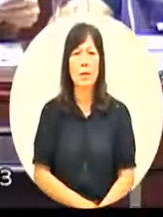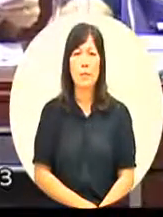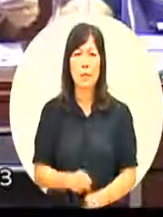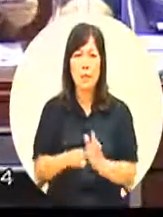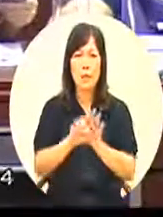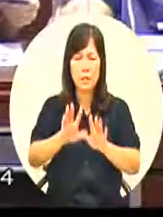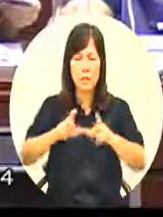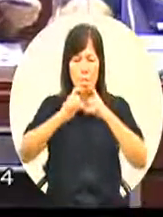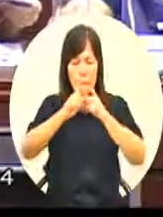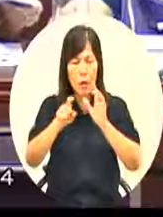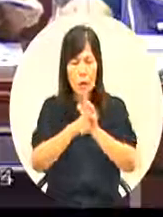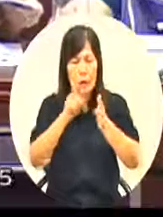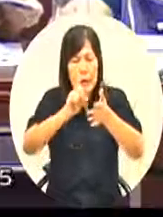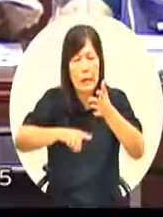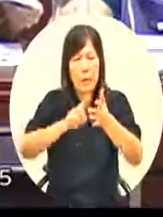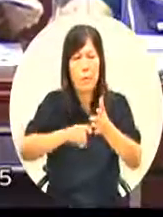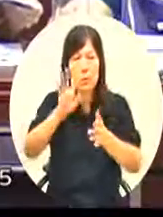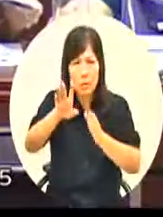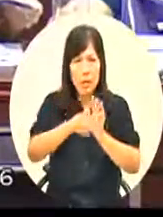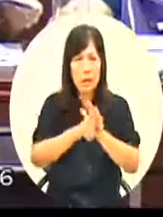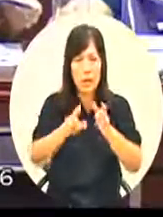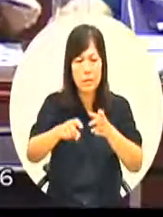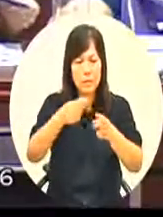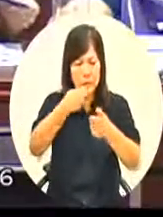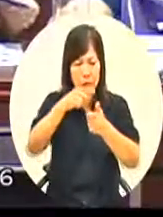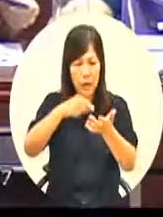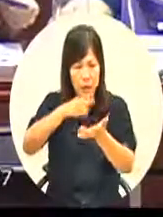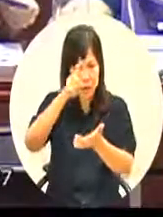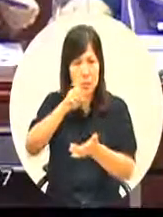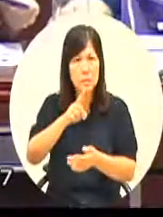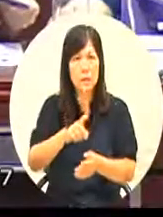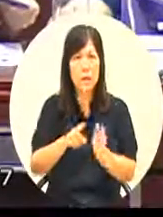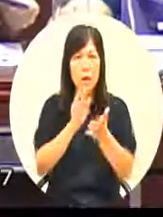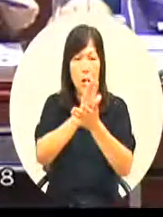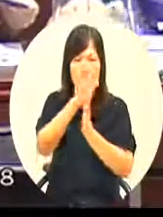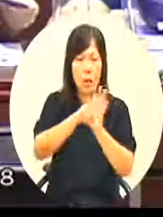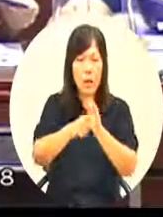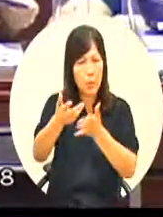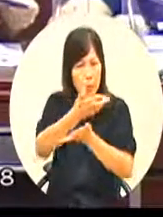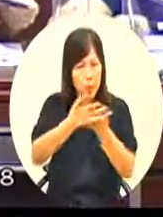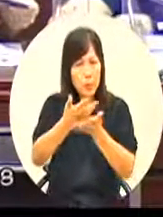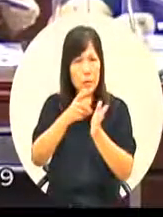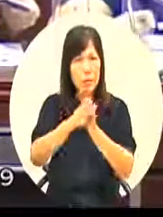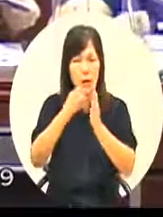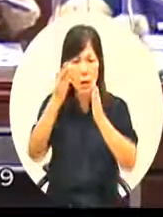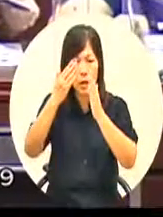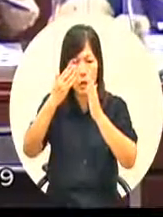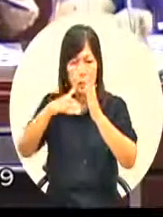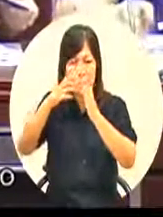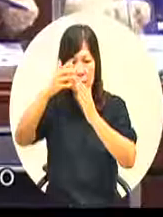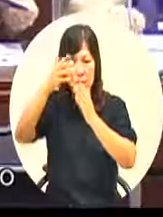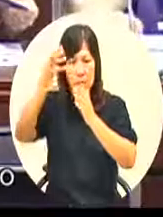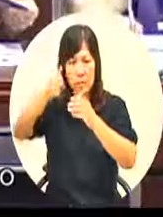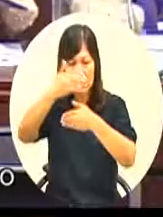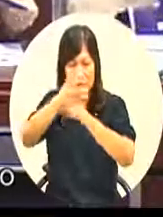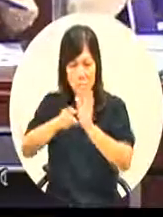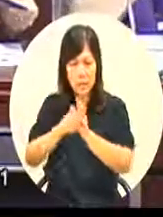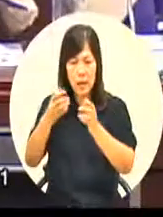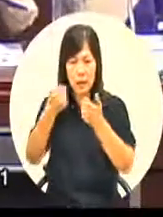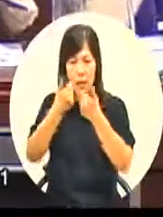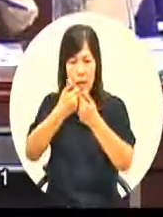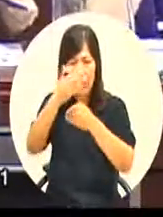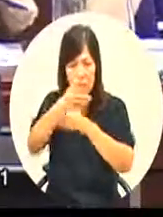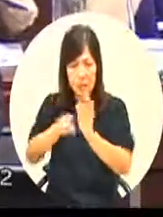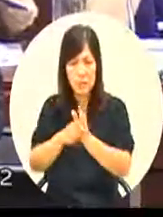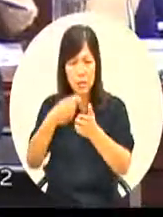为现在的反应很容易，但是他只在这里上过一次课，后来就协调在校长室的旁边会议室的空间上课，也